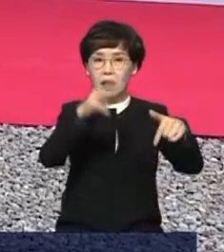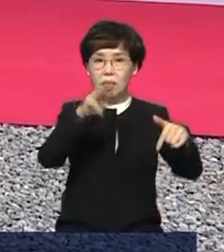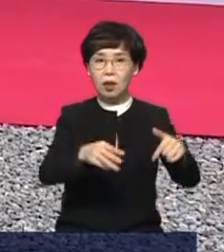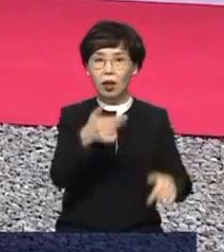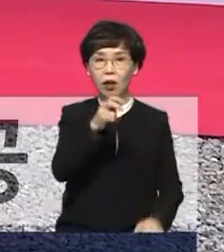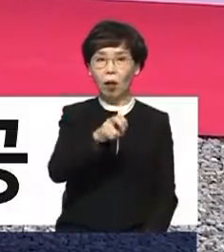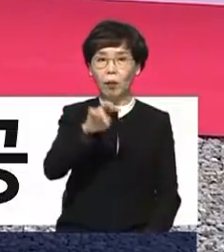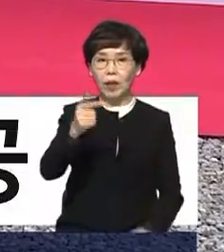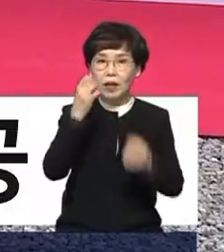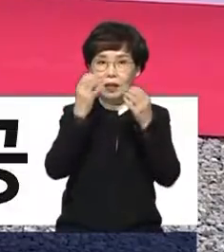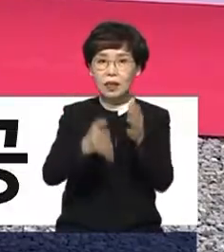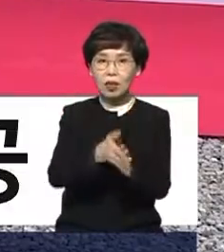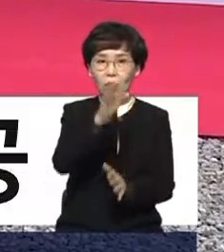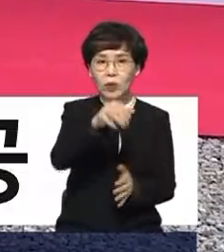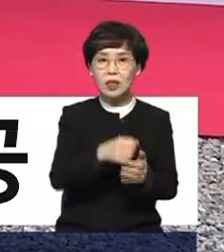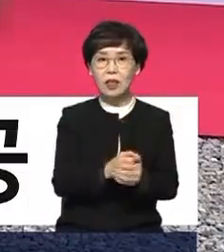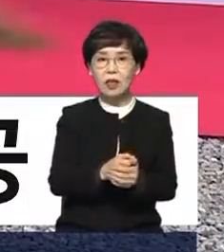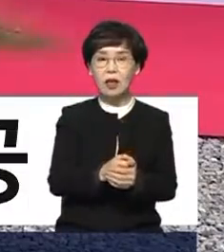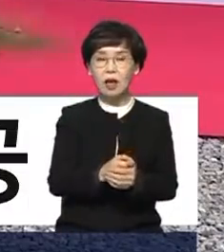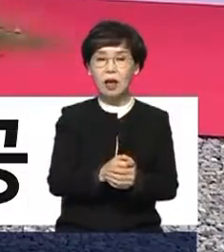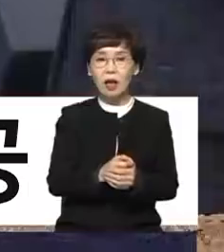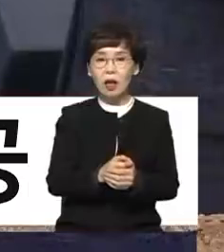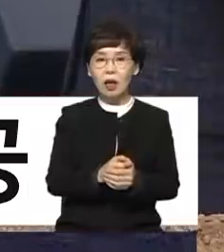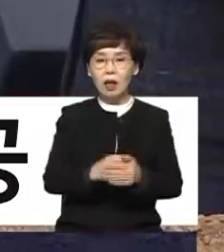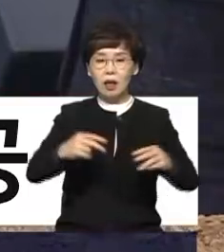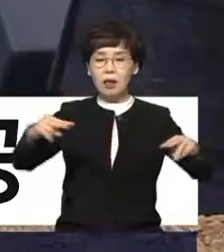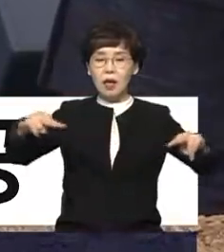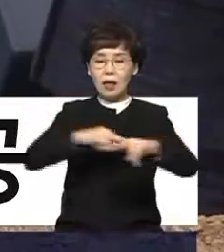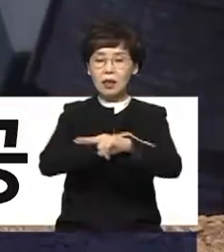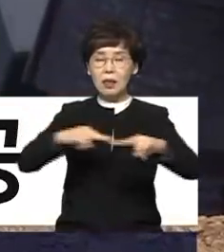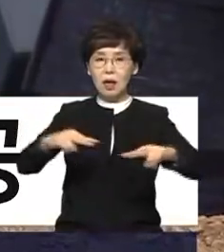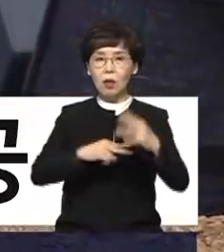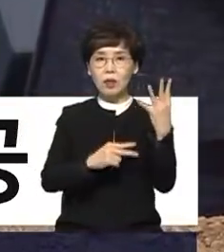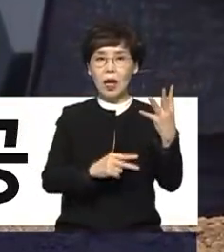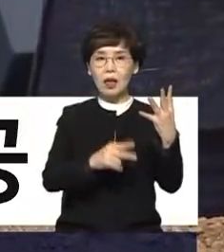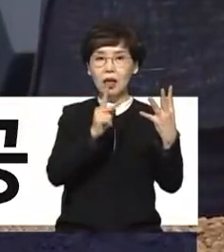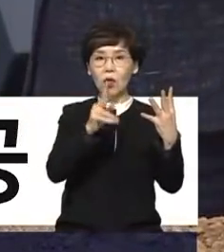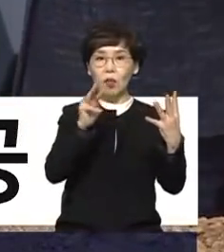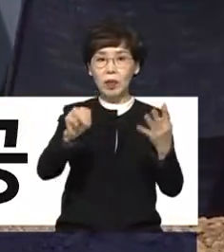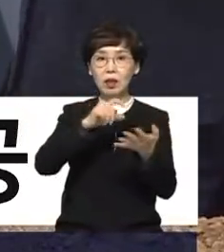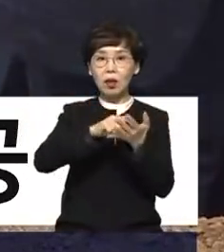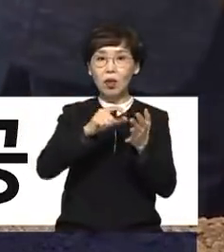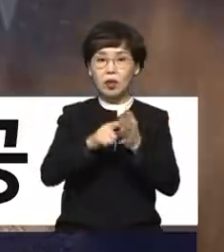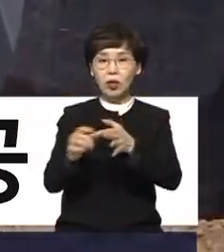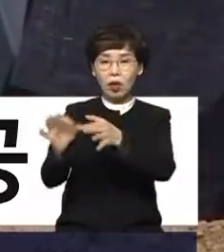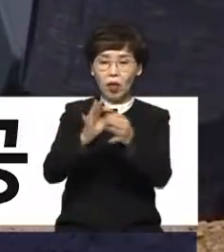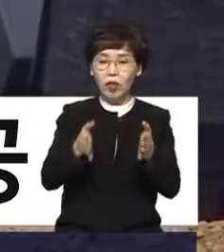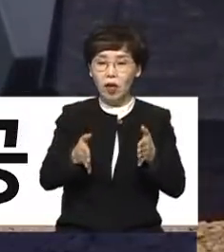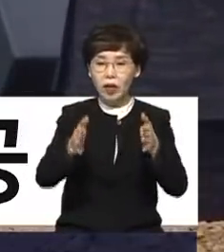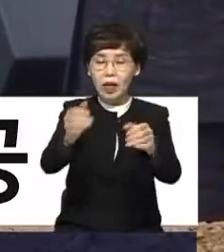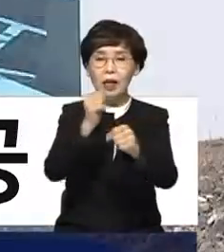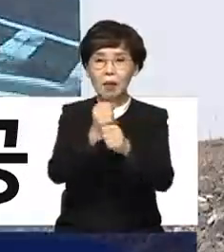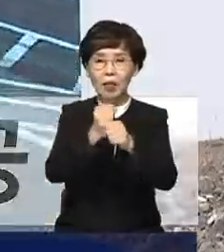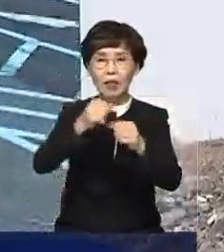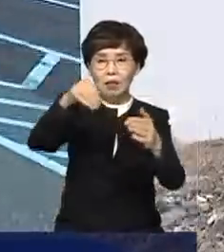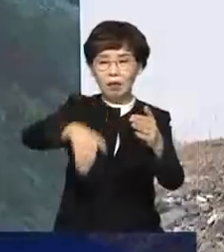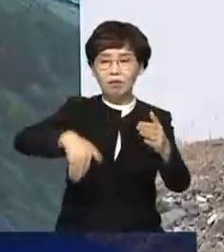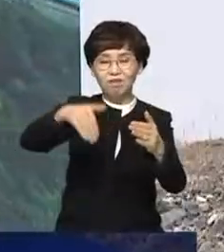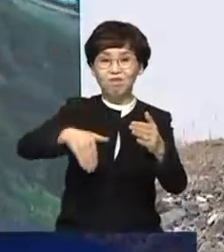검단 신도시와 경명로 사이에 왕복 4차로 4km 규모의 연결도로 공사가